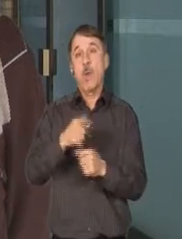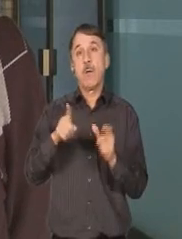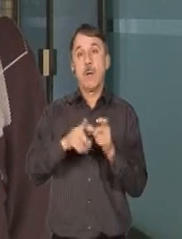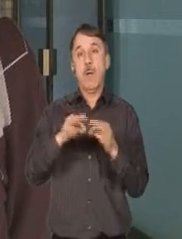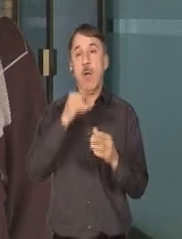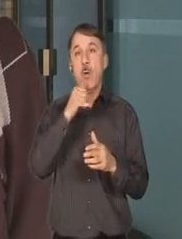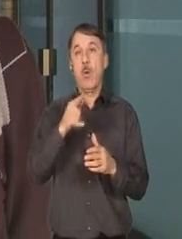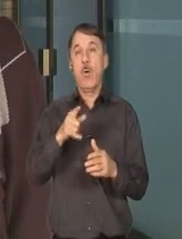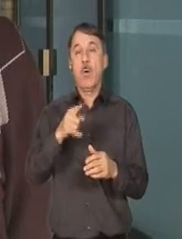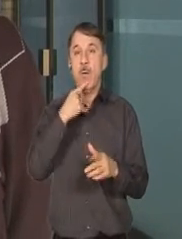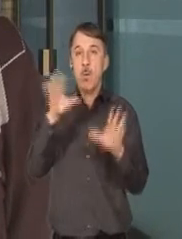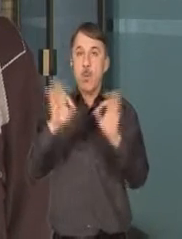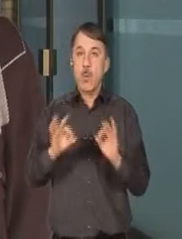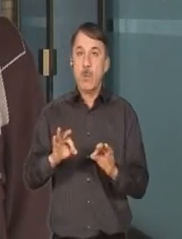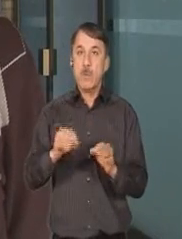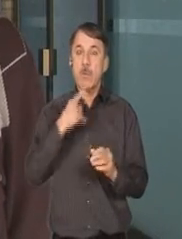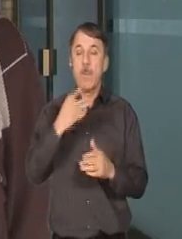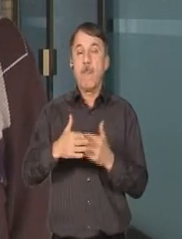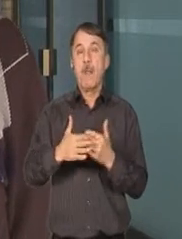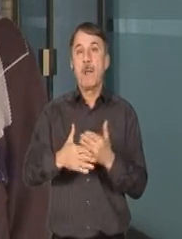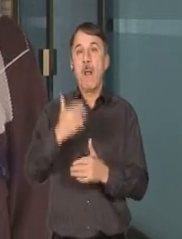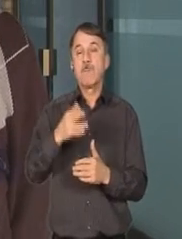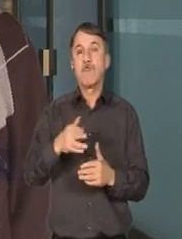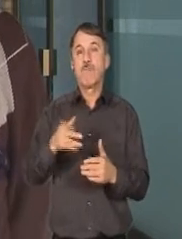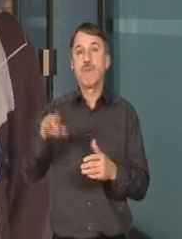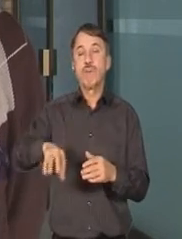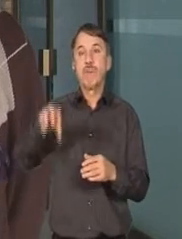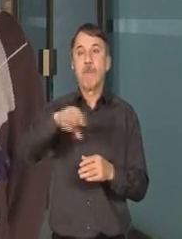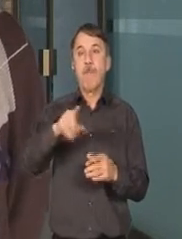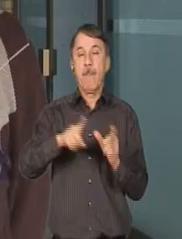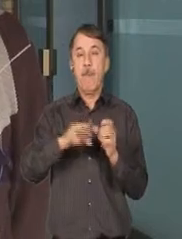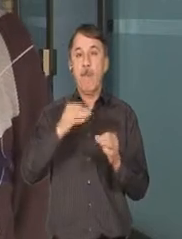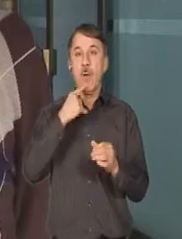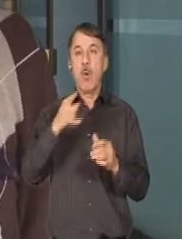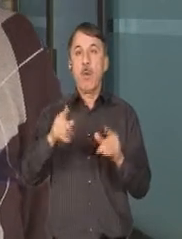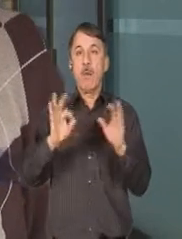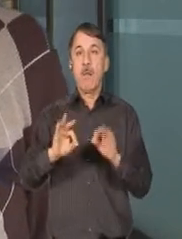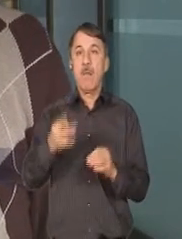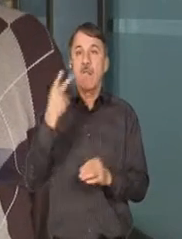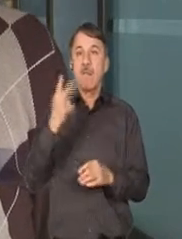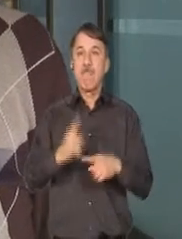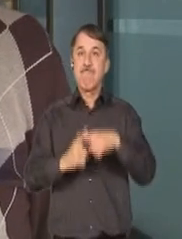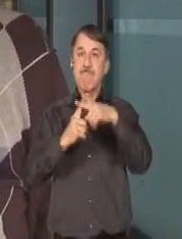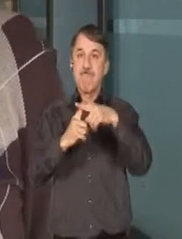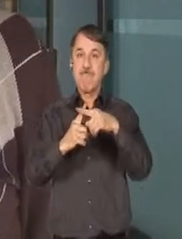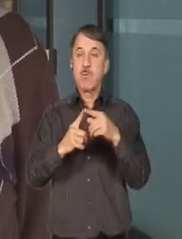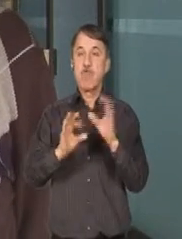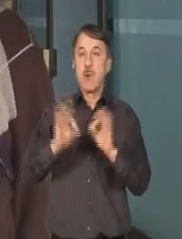prigradska naselja ulaze u redovno održavanje gradskog zelenila i nadam se da ćemo tih